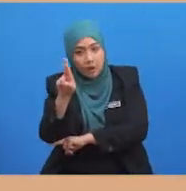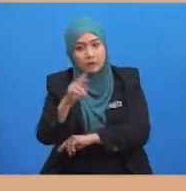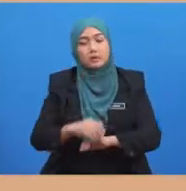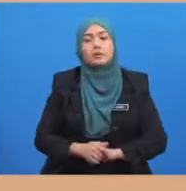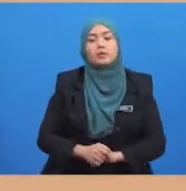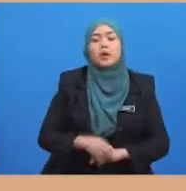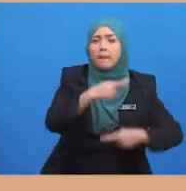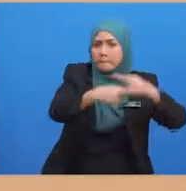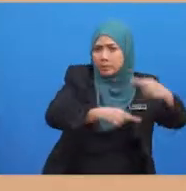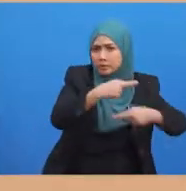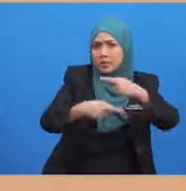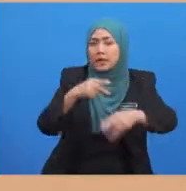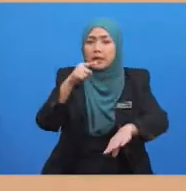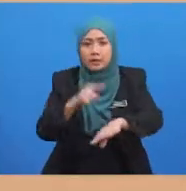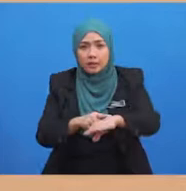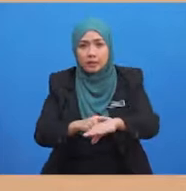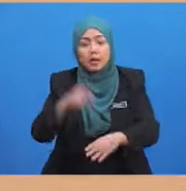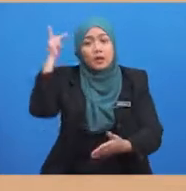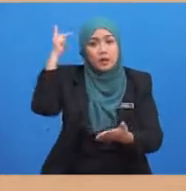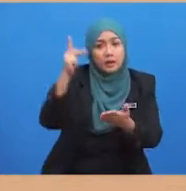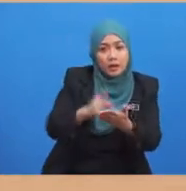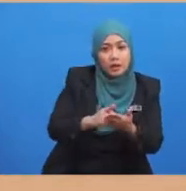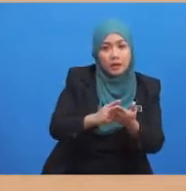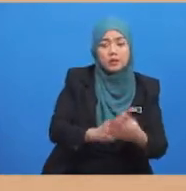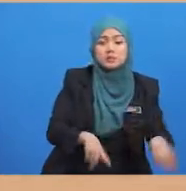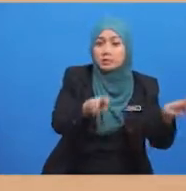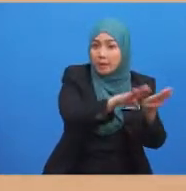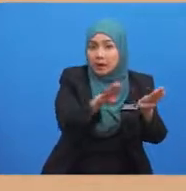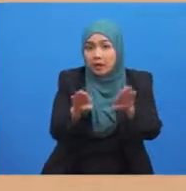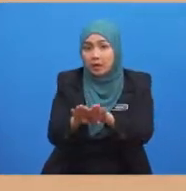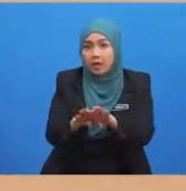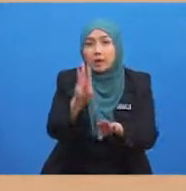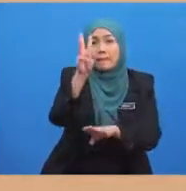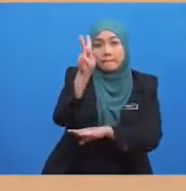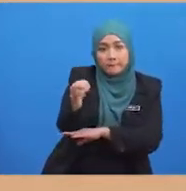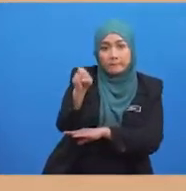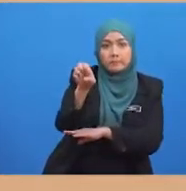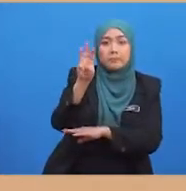Proses ini dikenali sebagai pempolimeran.